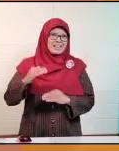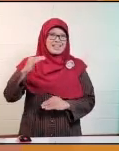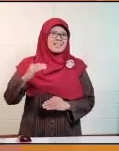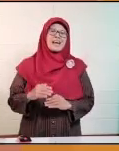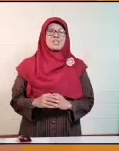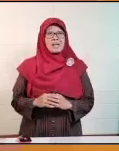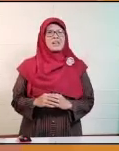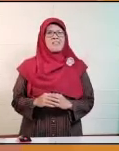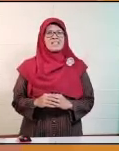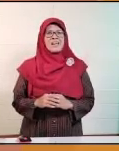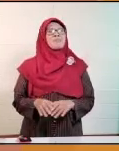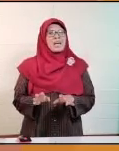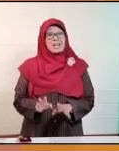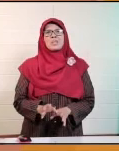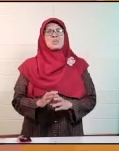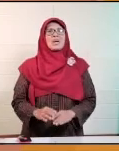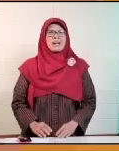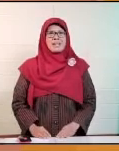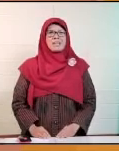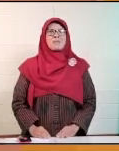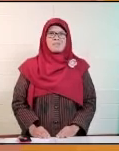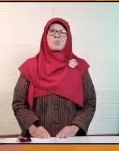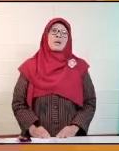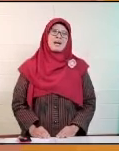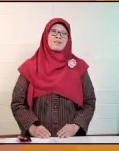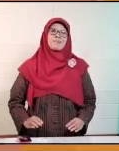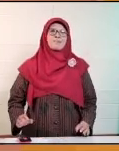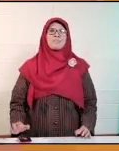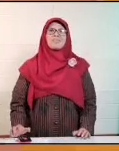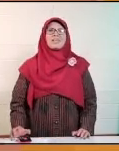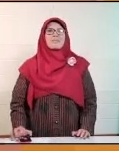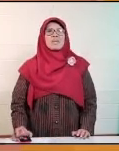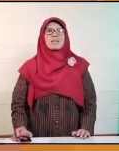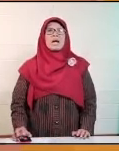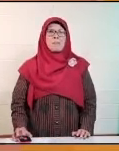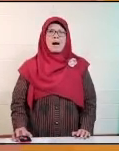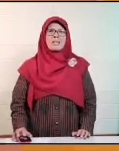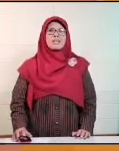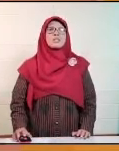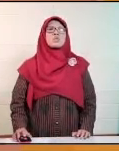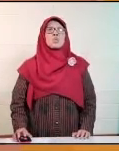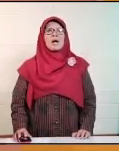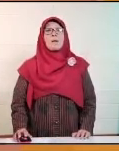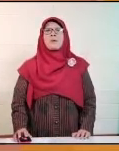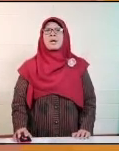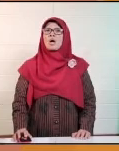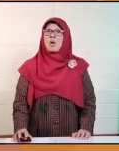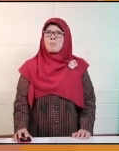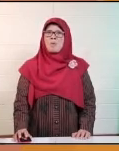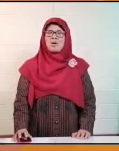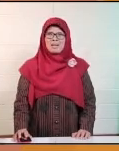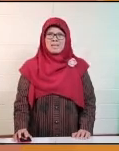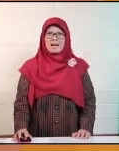nanti setelah semakin dewasa hal itu juga akan berkurang kemudian yang keempat suka